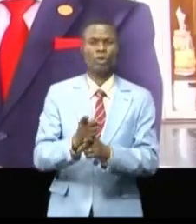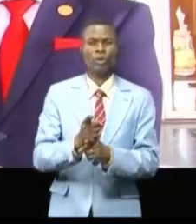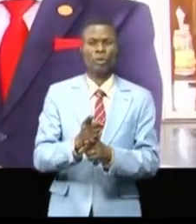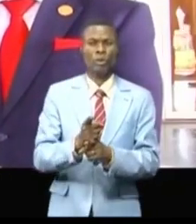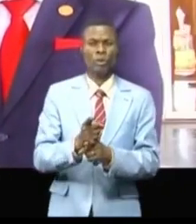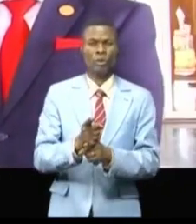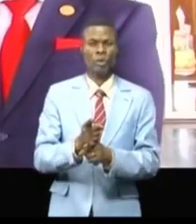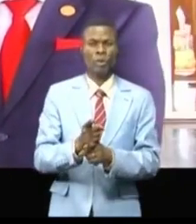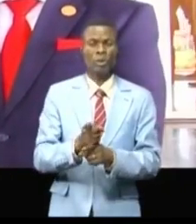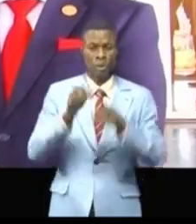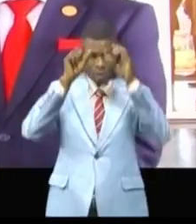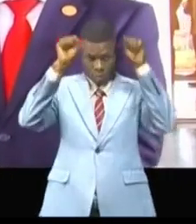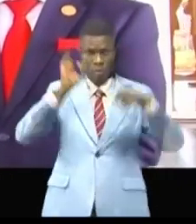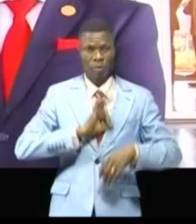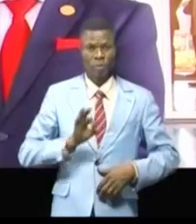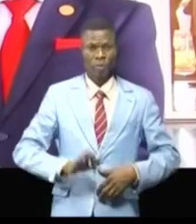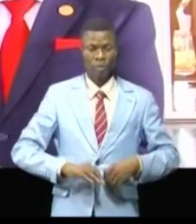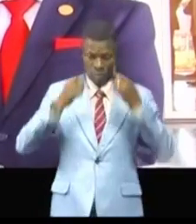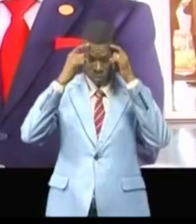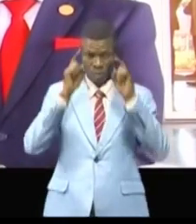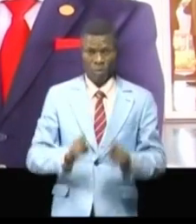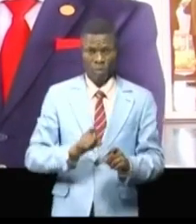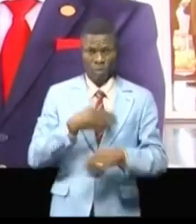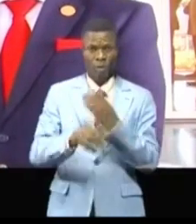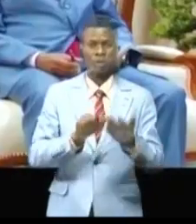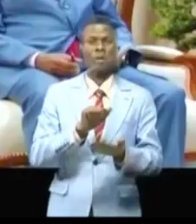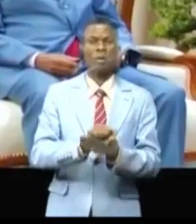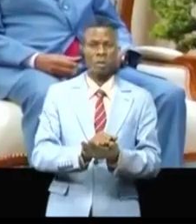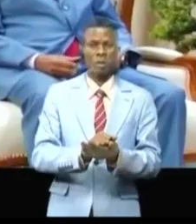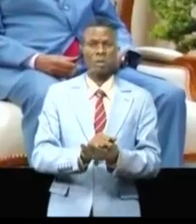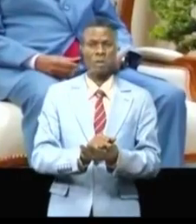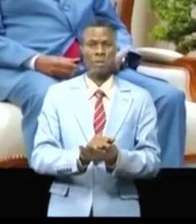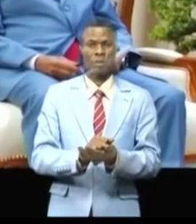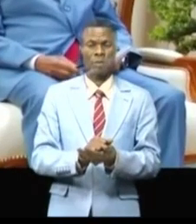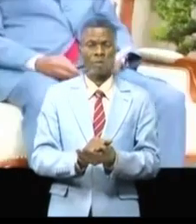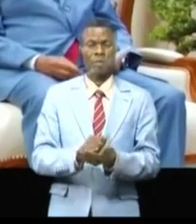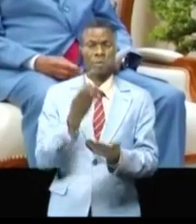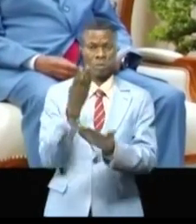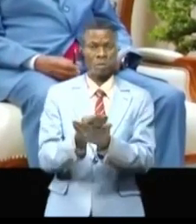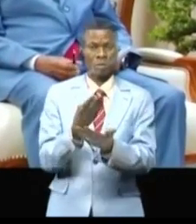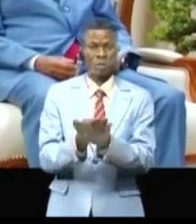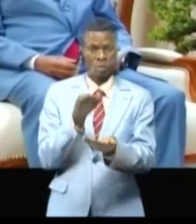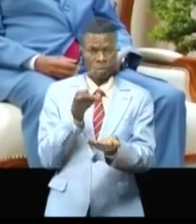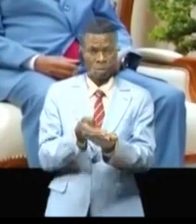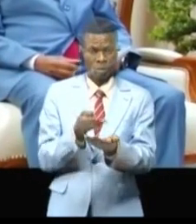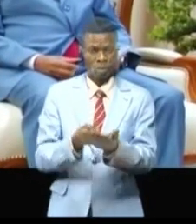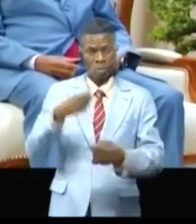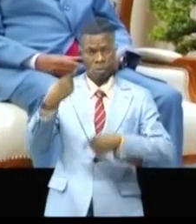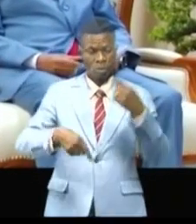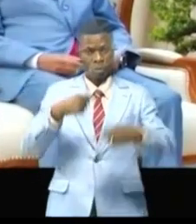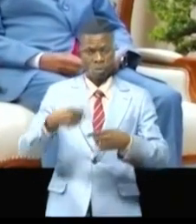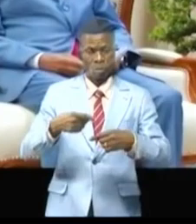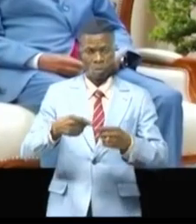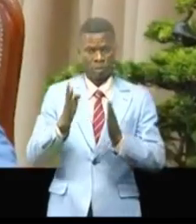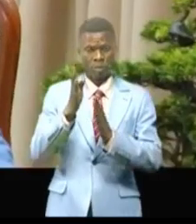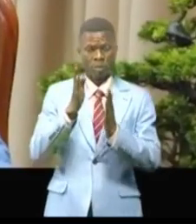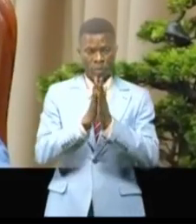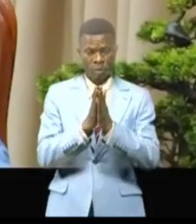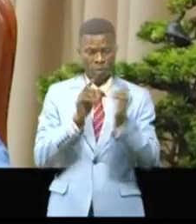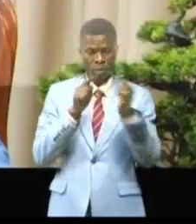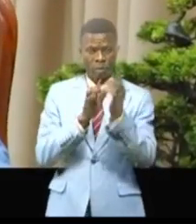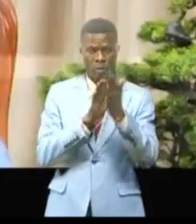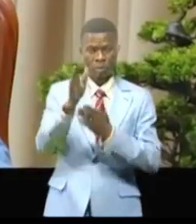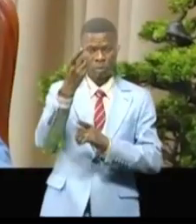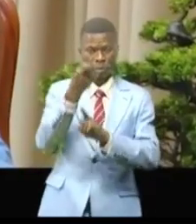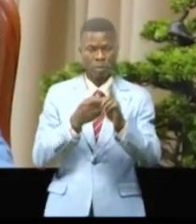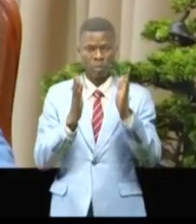2023. Ça, le chef de l'État est décidé pour cela. Ce budget, qui sera débattu à partir du 10 au 15 octobre,